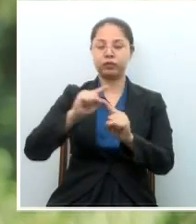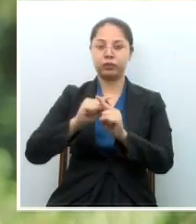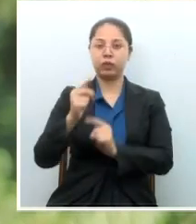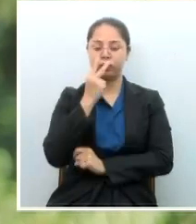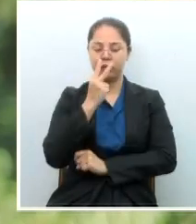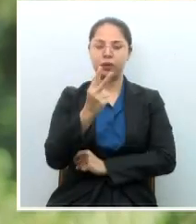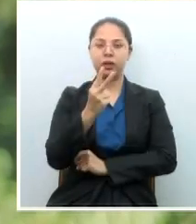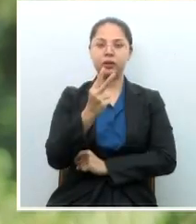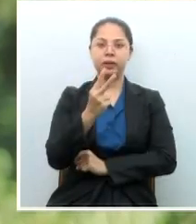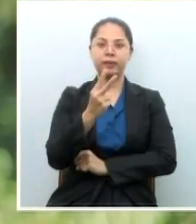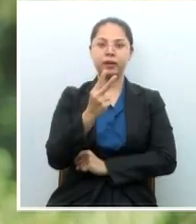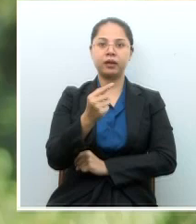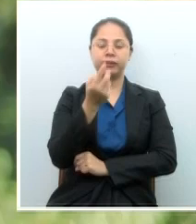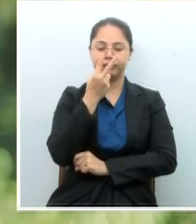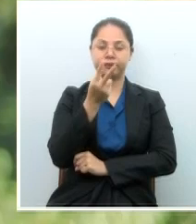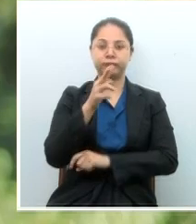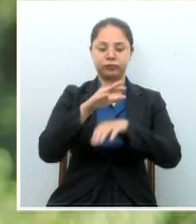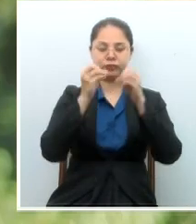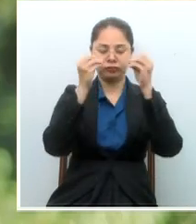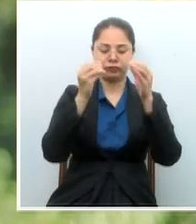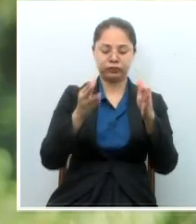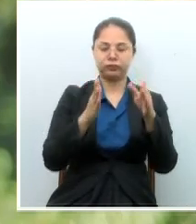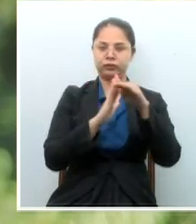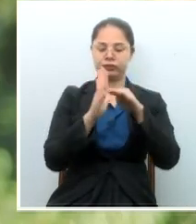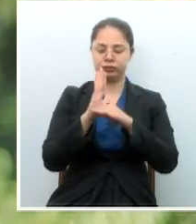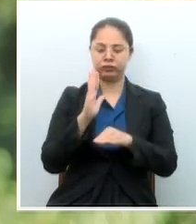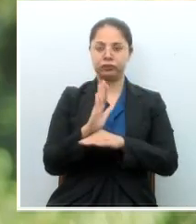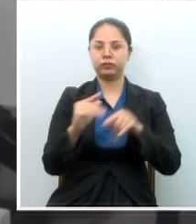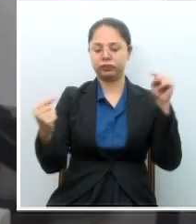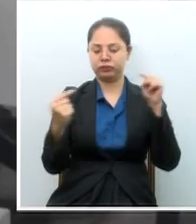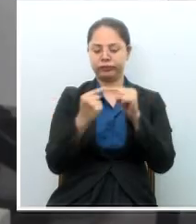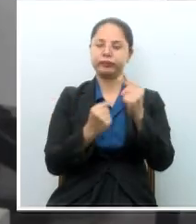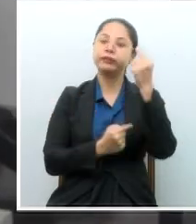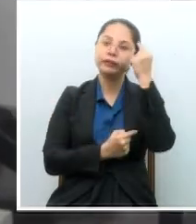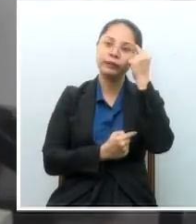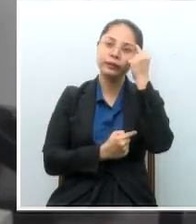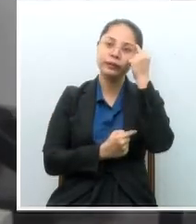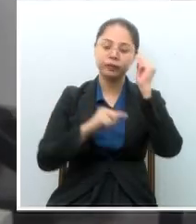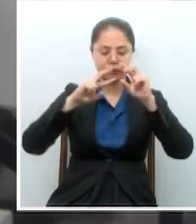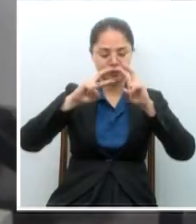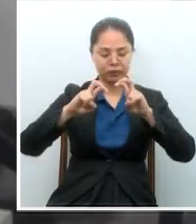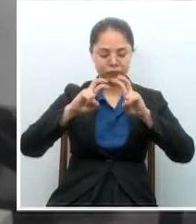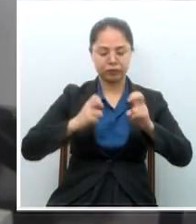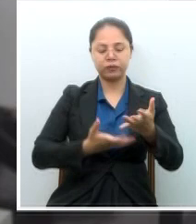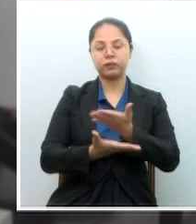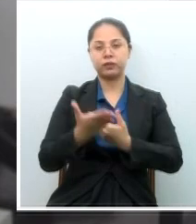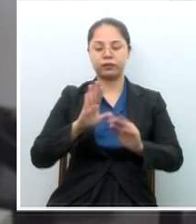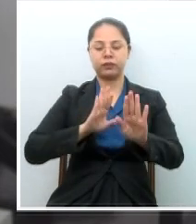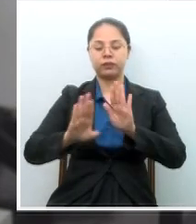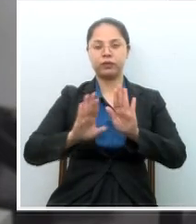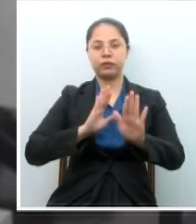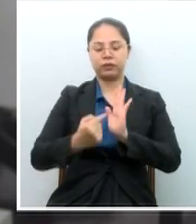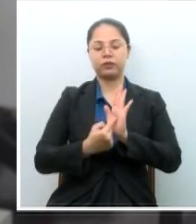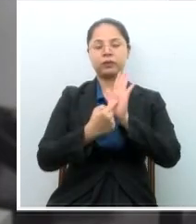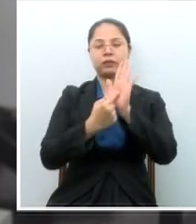าสตร์เพราะว่าคุณครูนั้นได้สอนทั้งวิธีการหลักการและกระบวนการคิด การสืบค้นข้อมูลการเปรียบเทียบข้อมูลและการนําเสน